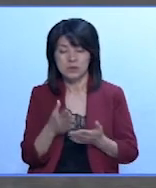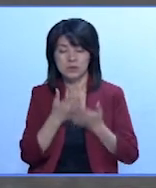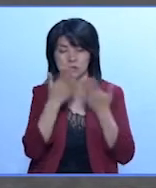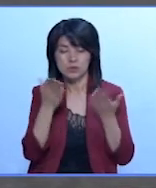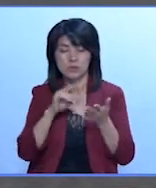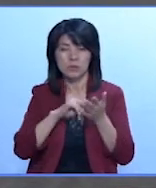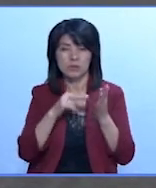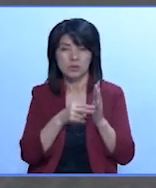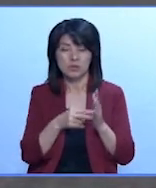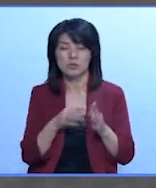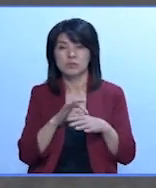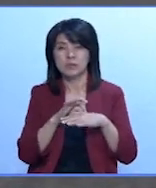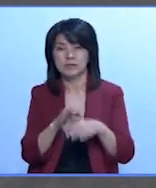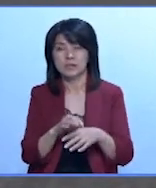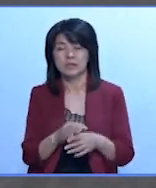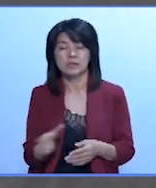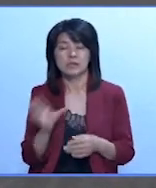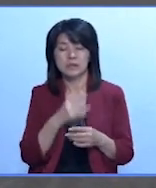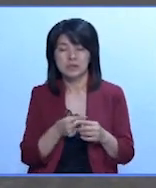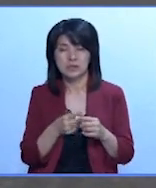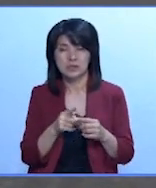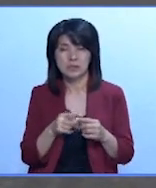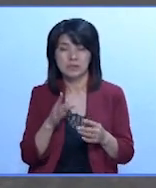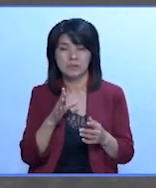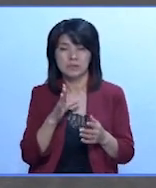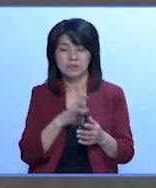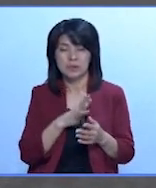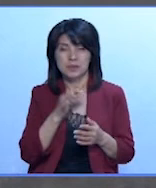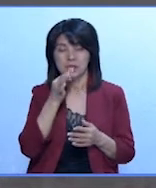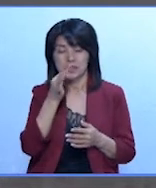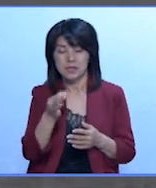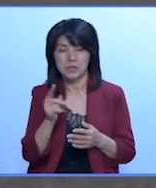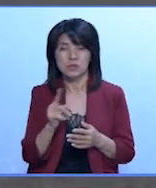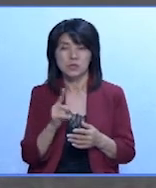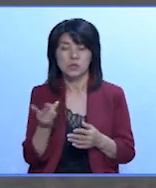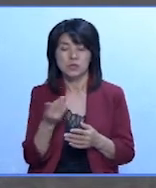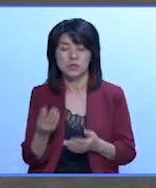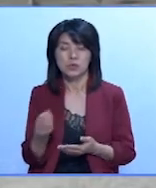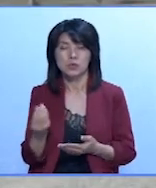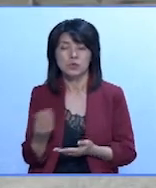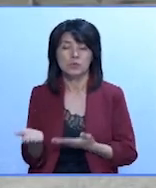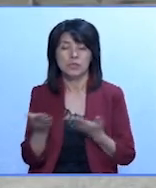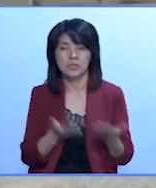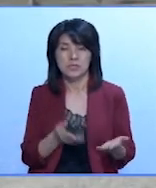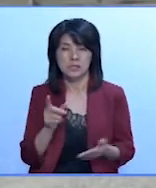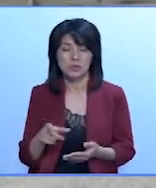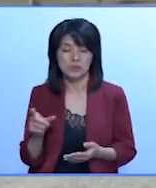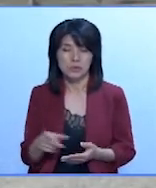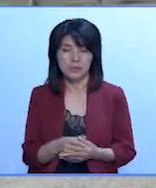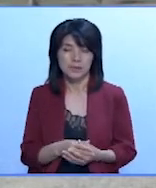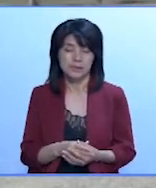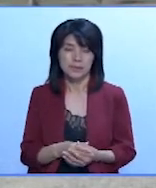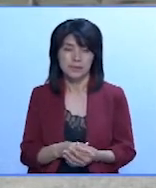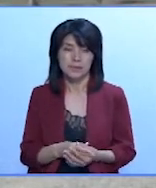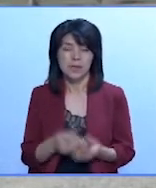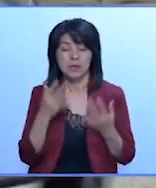жүргіздік. Бүгін манеждегі жөндеуді көріп, ағымдағы жұмыстарға 10 баға беріп отырмыз. Қайта келіп бақылауды жалғастырамыз. Жалпы жұмыспен